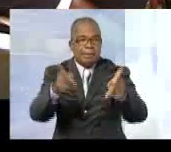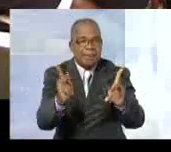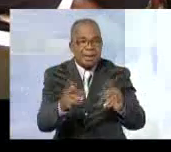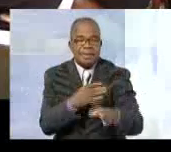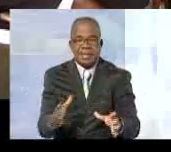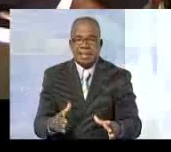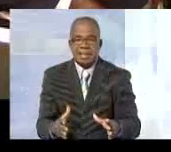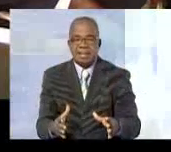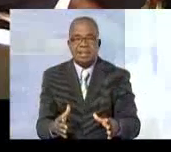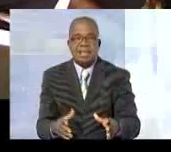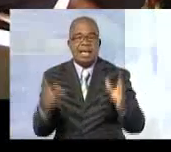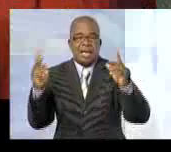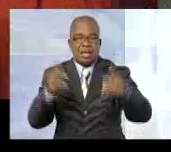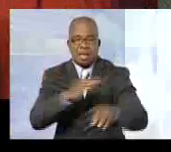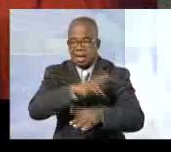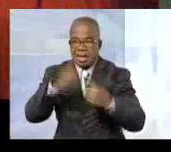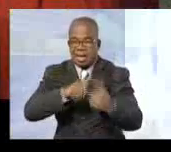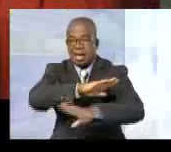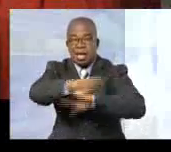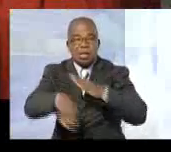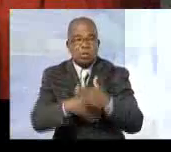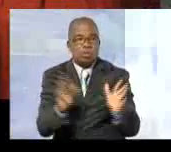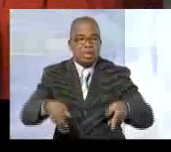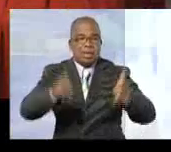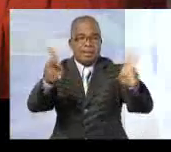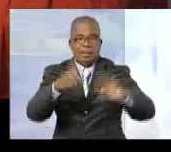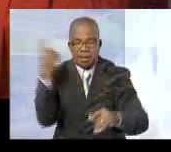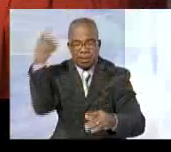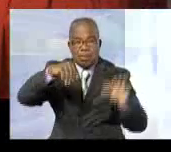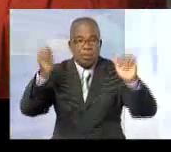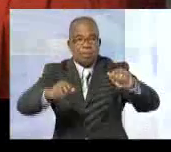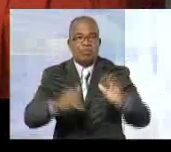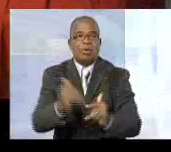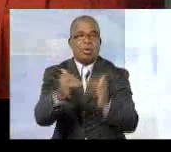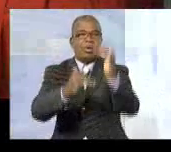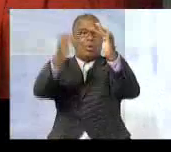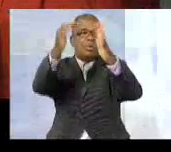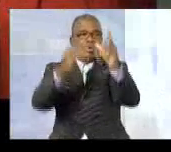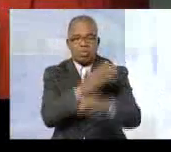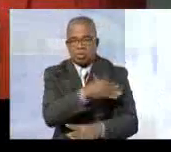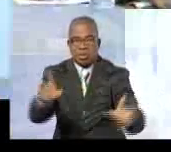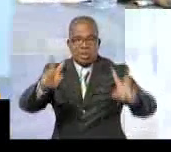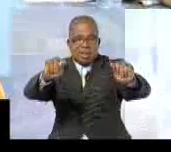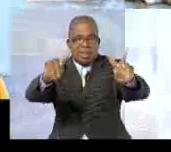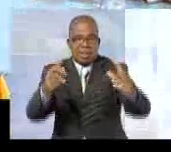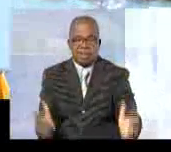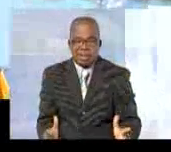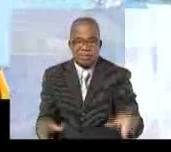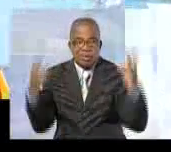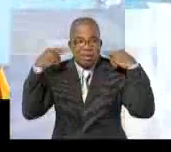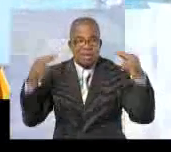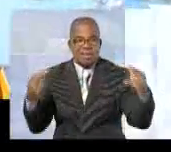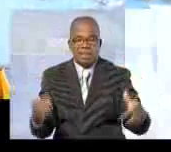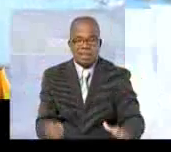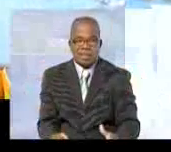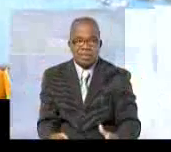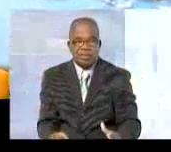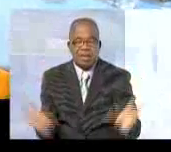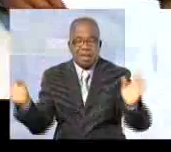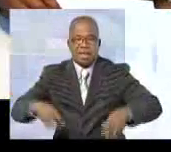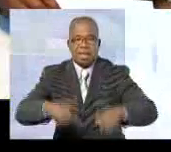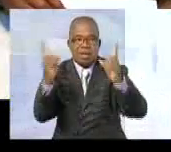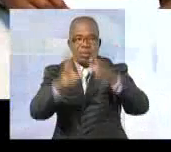s'agit de faire de la RTI le leader de l'audiovisuel public en Afrique de l'Ouest d'ici à 2020. Au cours de ce séminaire,